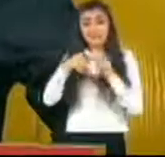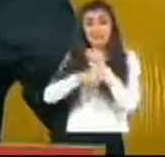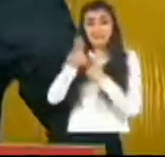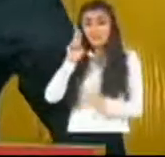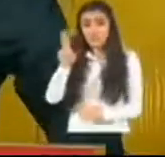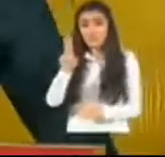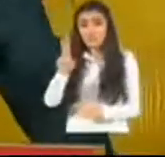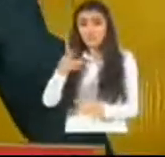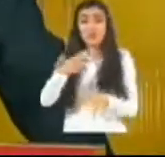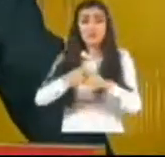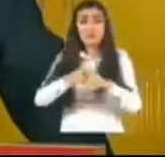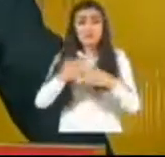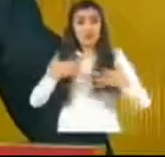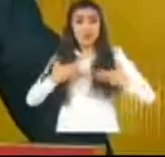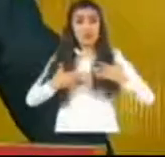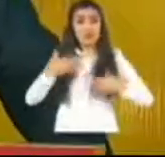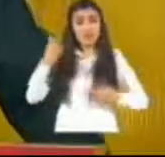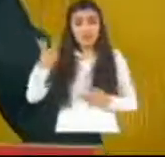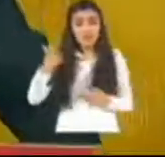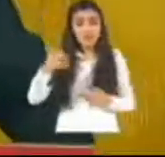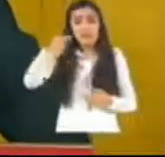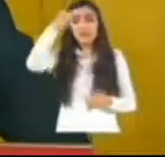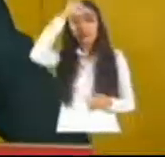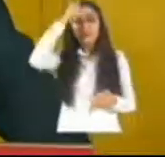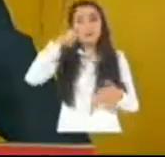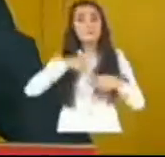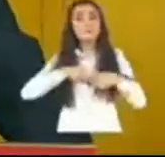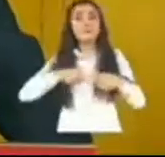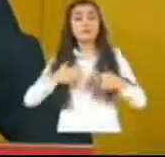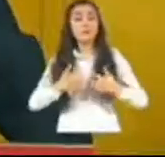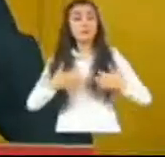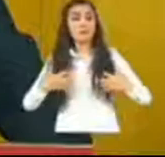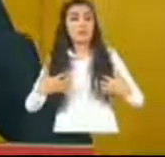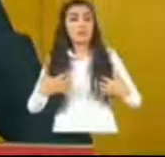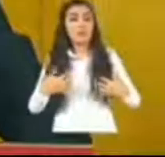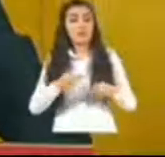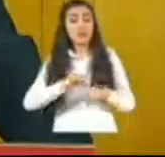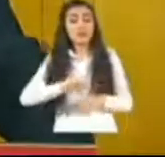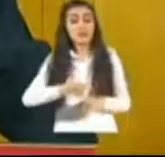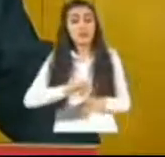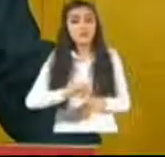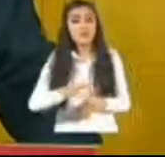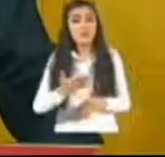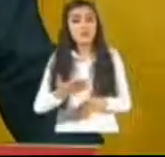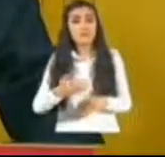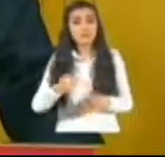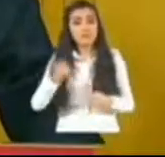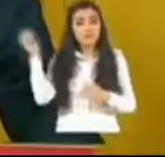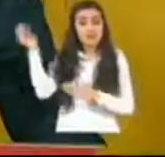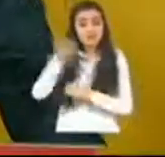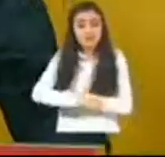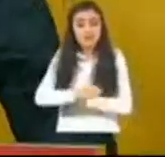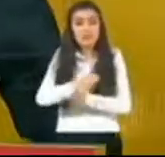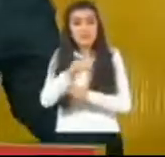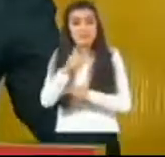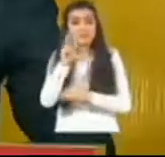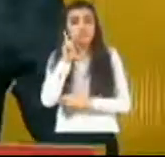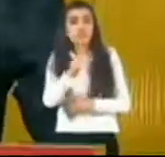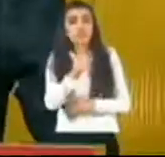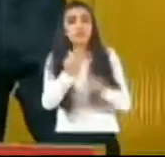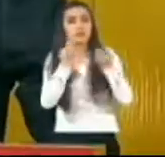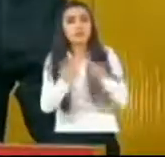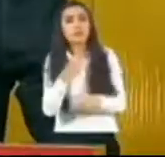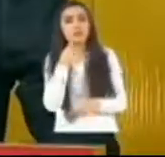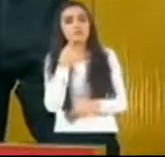teröristler ve bölücü hevesler Türkiye'nin milli güvenliğini yakından ve yıkıcı nitelikte tehdit